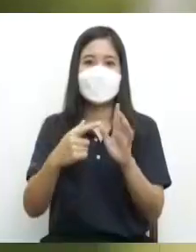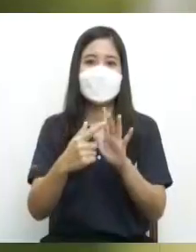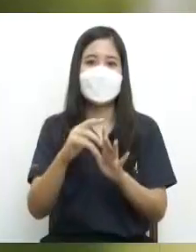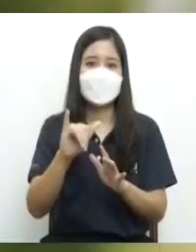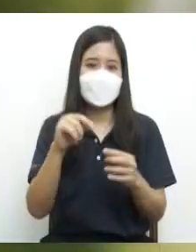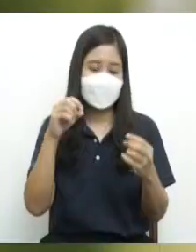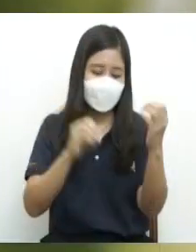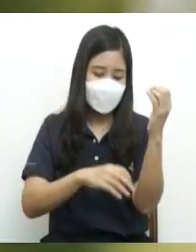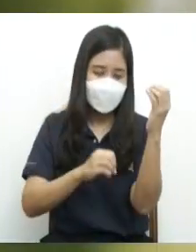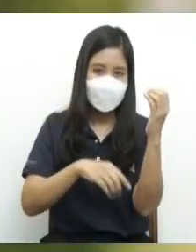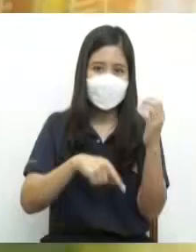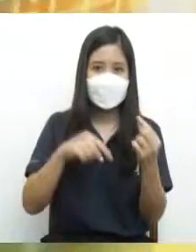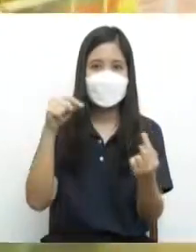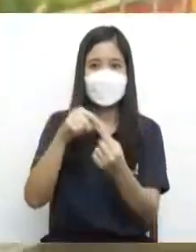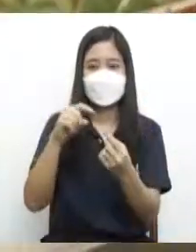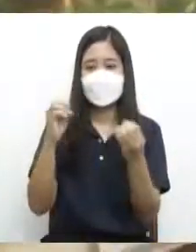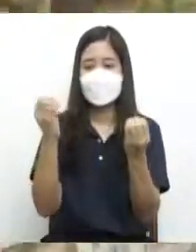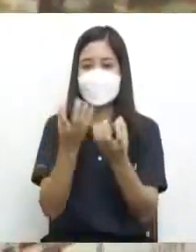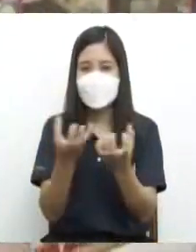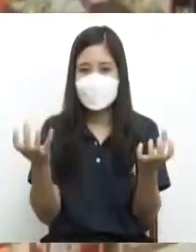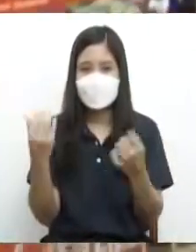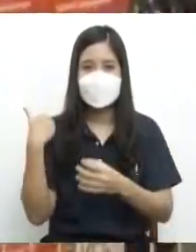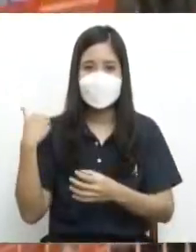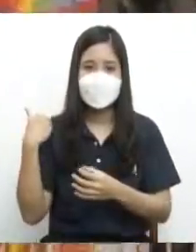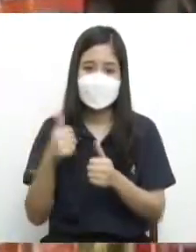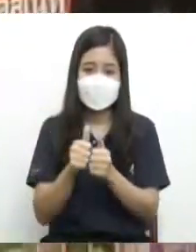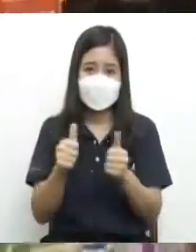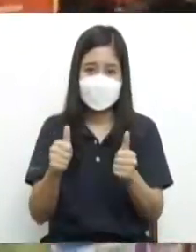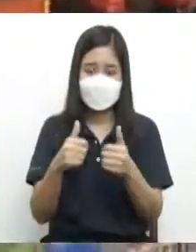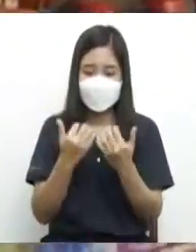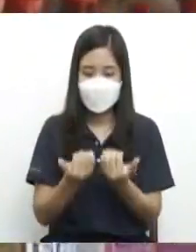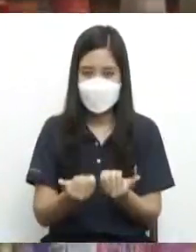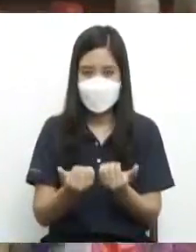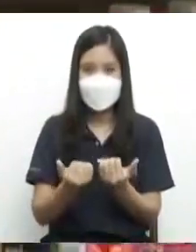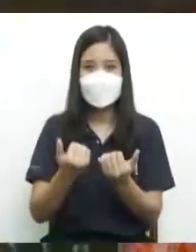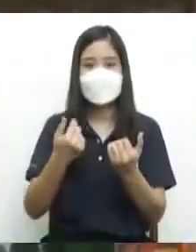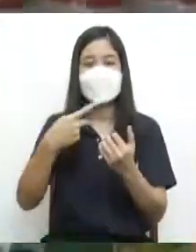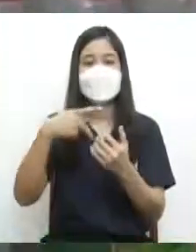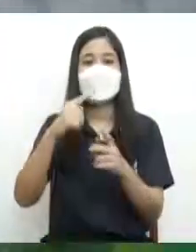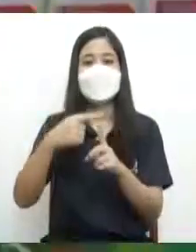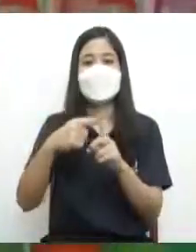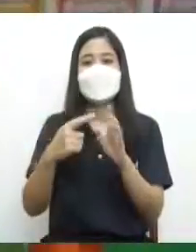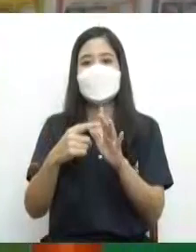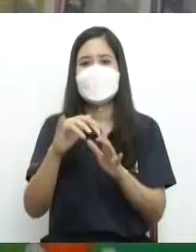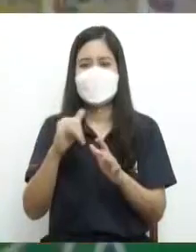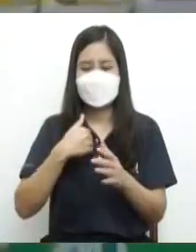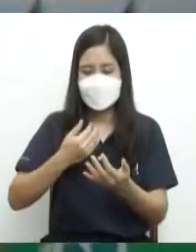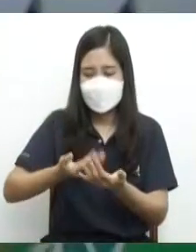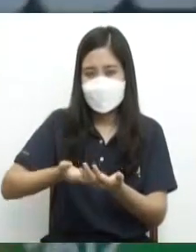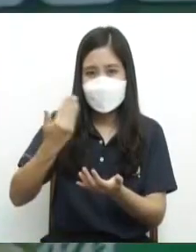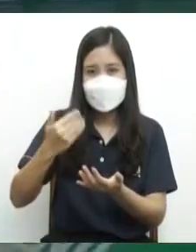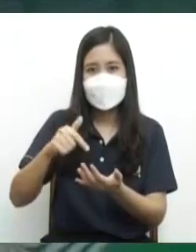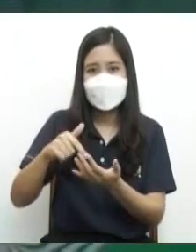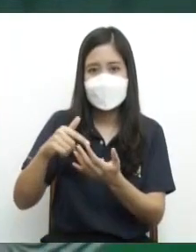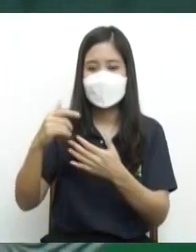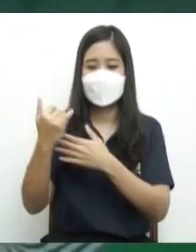ลิตดอกออกผลอีกด้วยแต่เนื่องจากในปัจจุบันปุ๋ยเคมีนั้นมีราคาแพงมากเพราะต้องนำเข้าจากต่างประเทศเกือบทั้ง